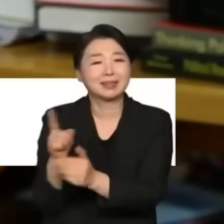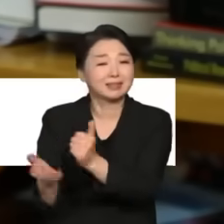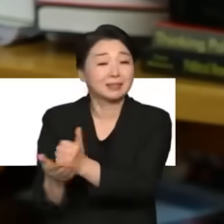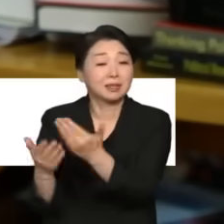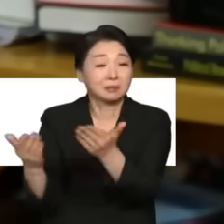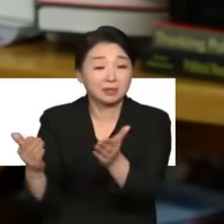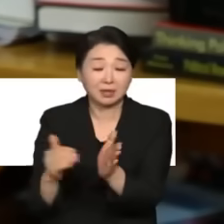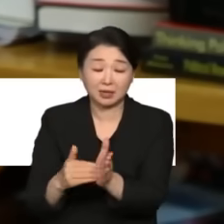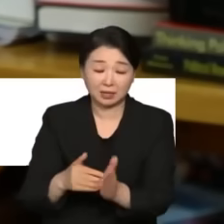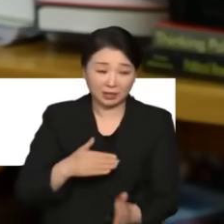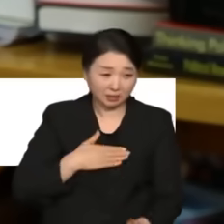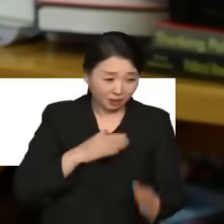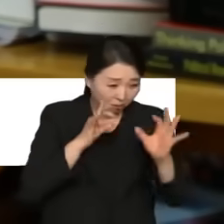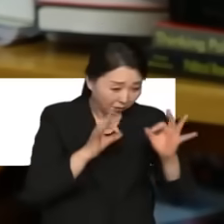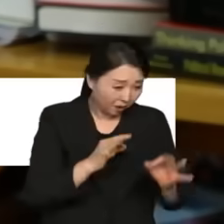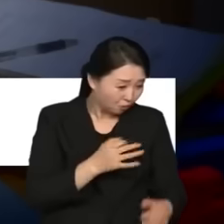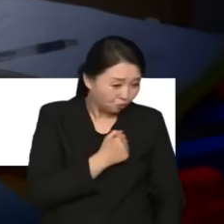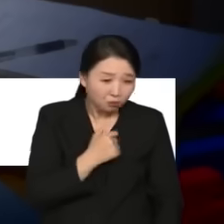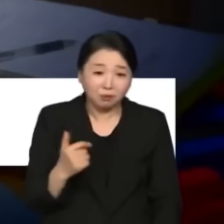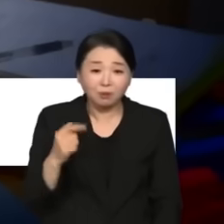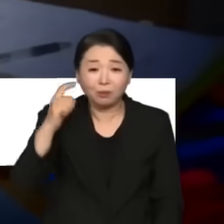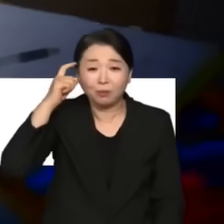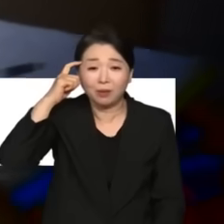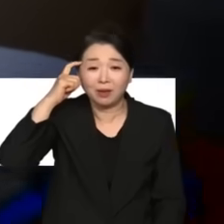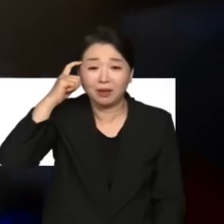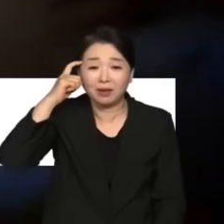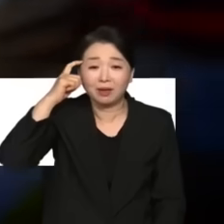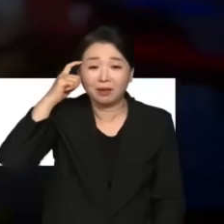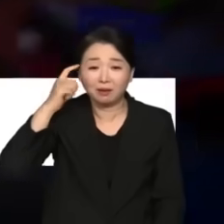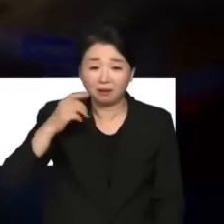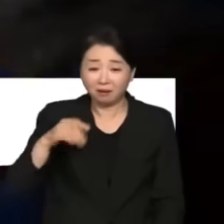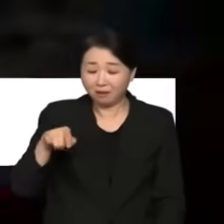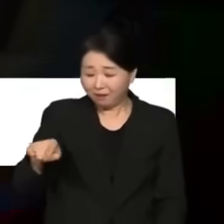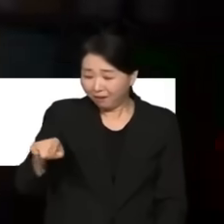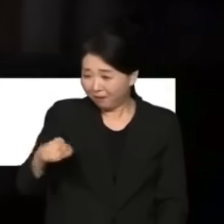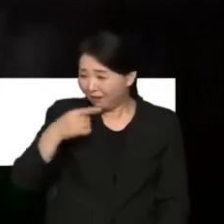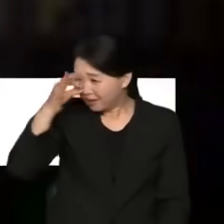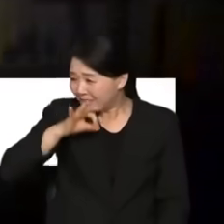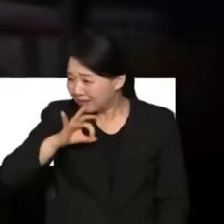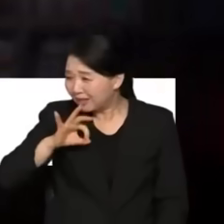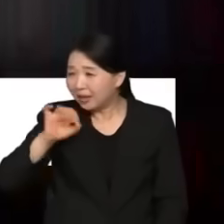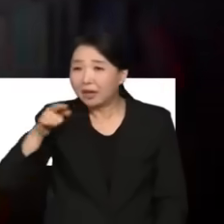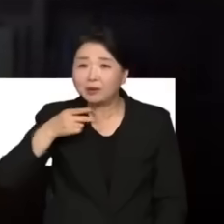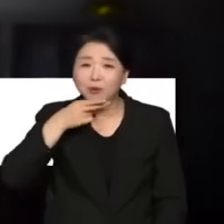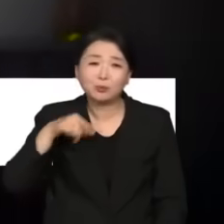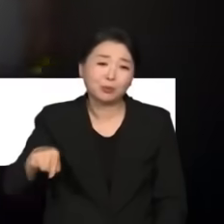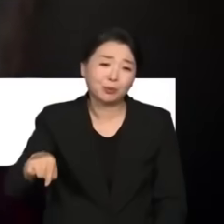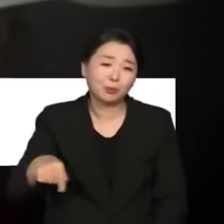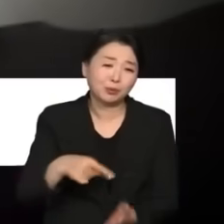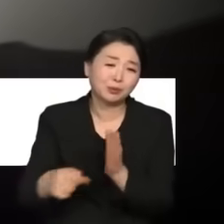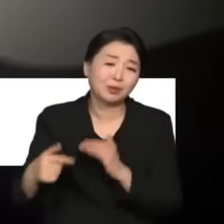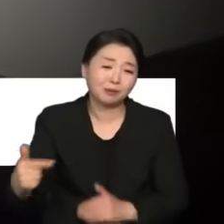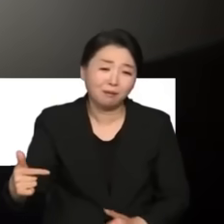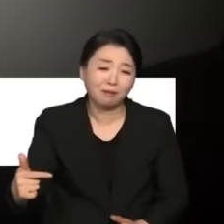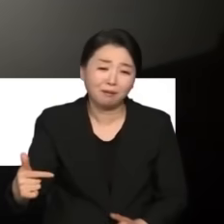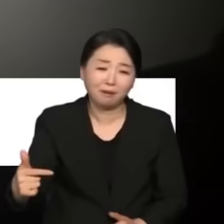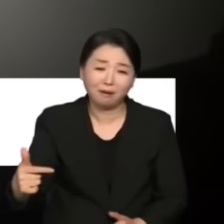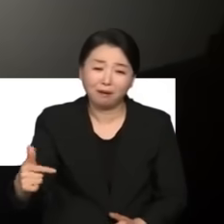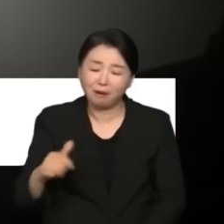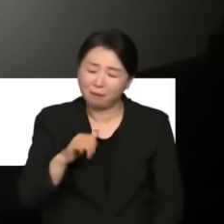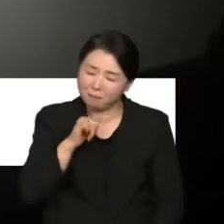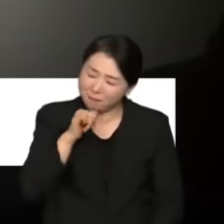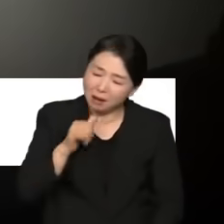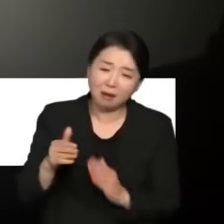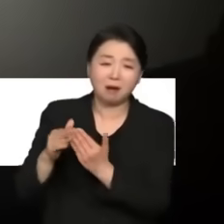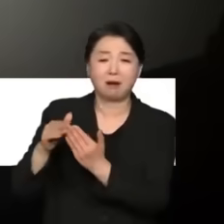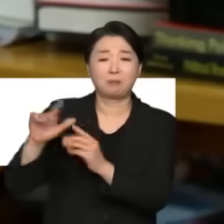거의 충격적이었어요 그을 봤을 때가 자기 거는 완전히 하나도 안 챙겨 보이고 아주 비난한 그런게 영역 그방